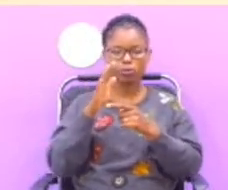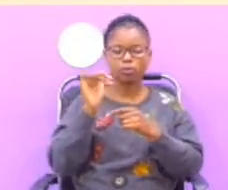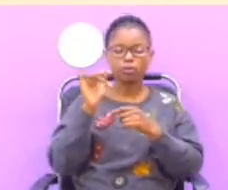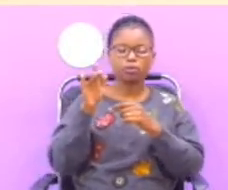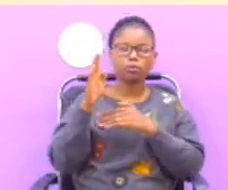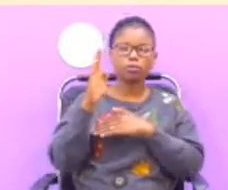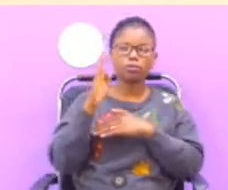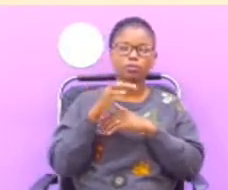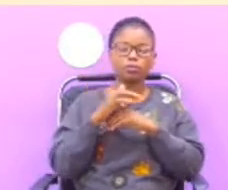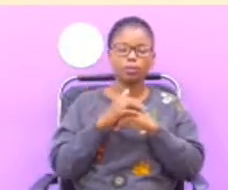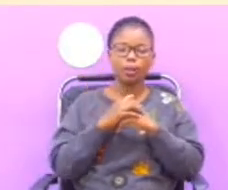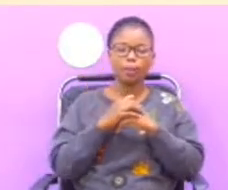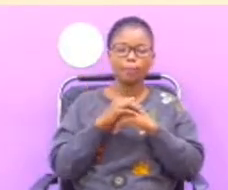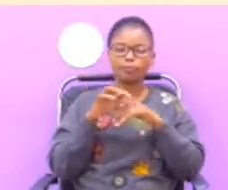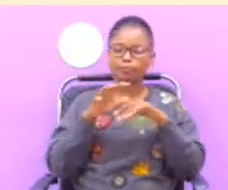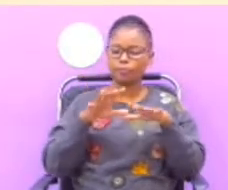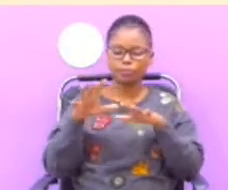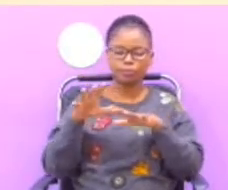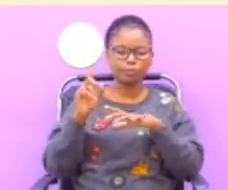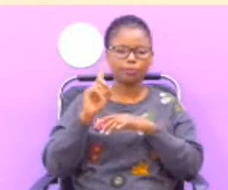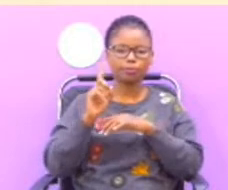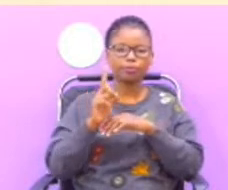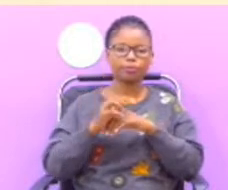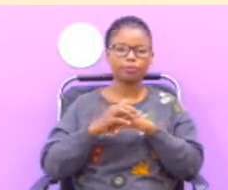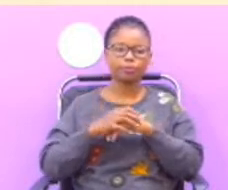Difati yego strain ona hanini.